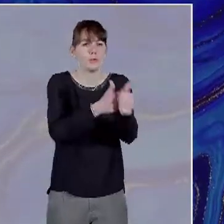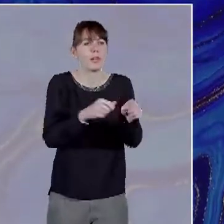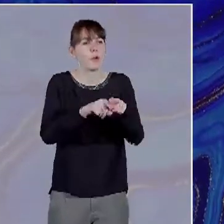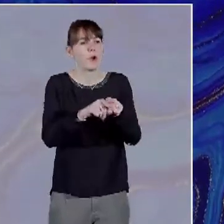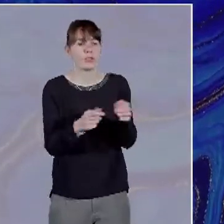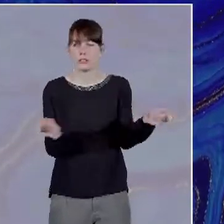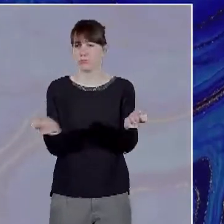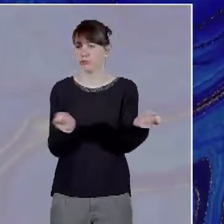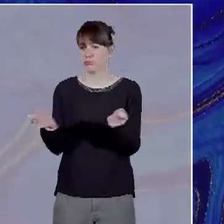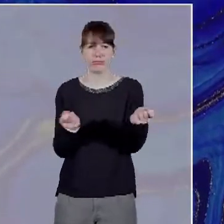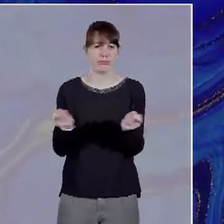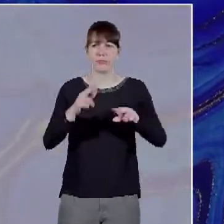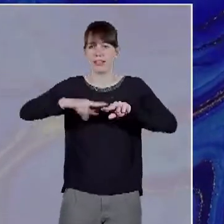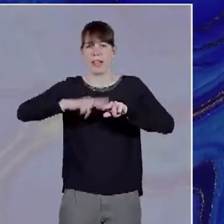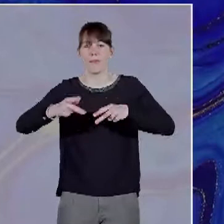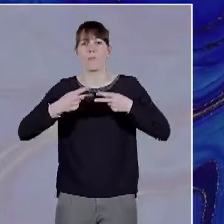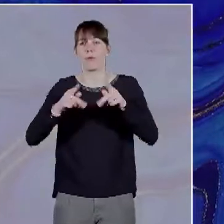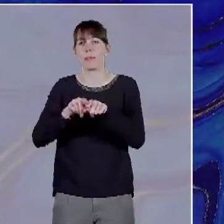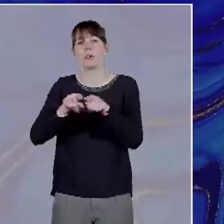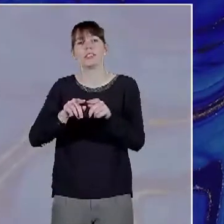public et enfin de la transition écologique du bâtiment.